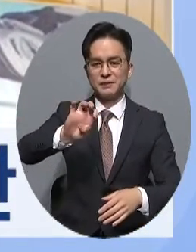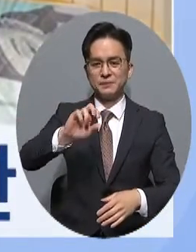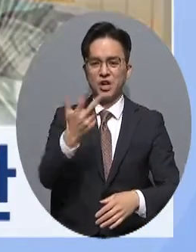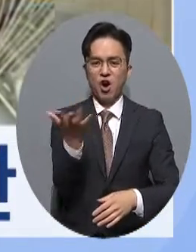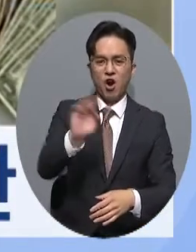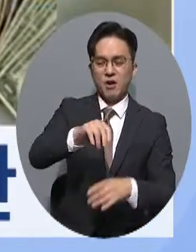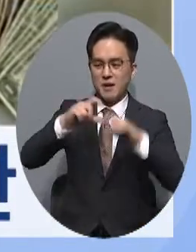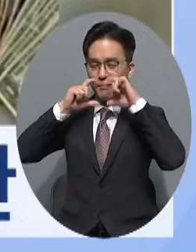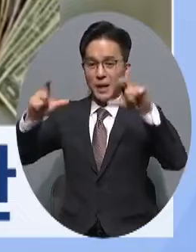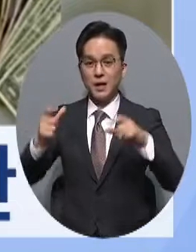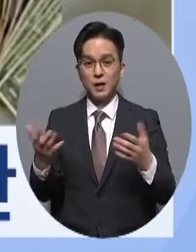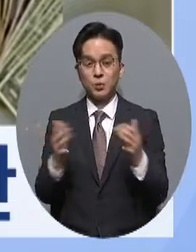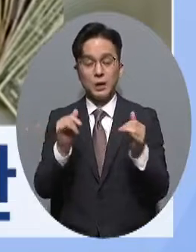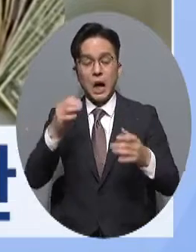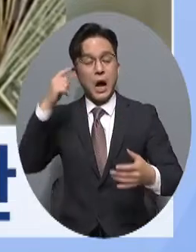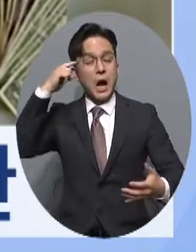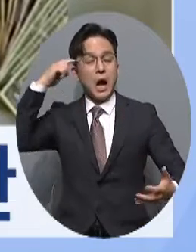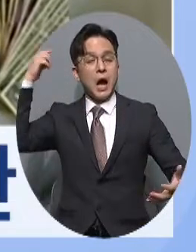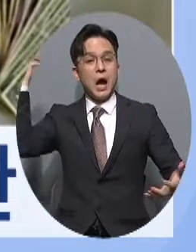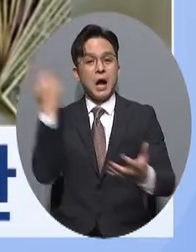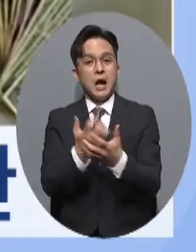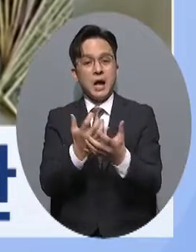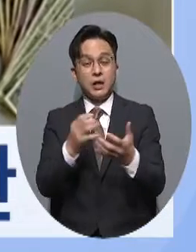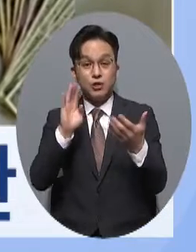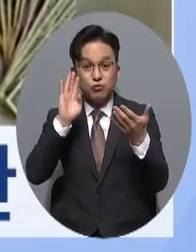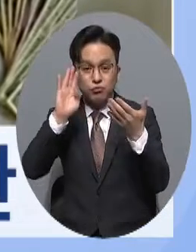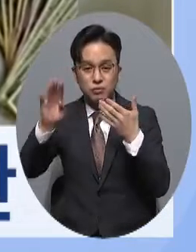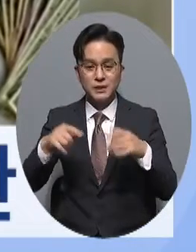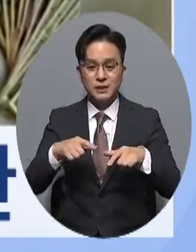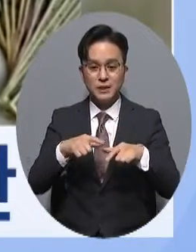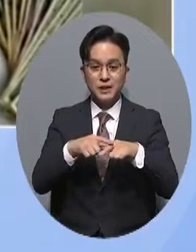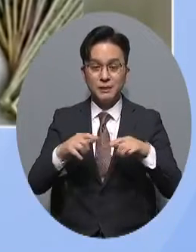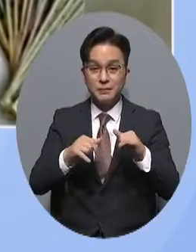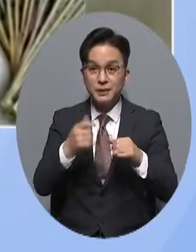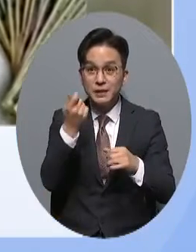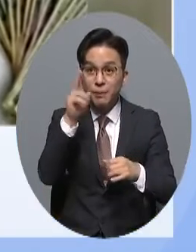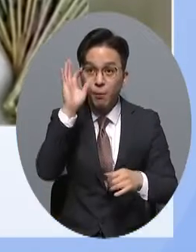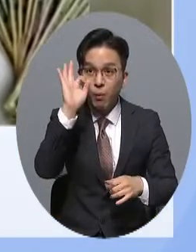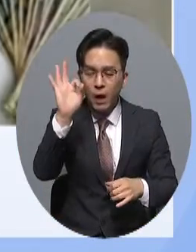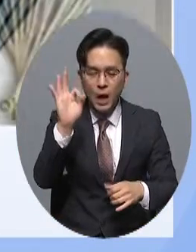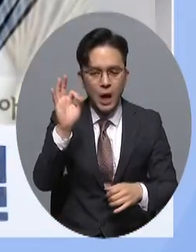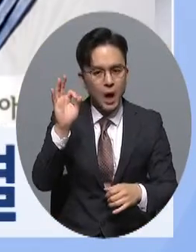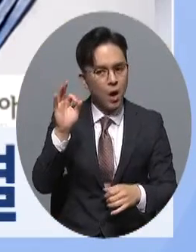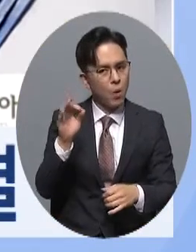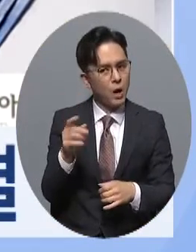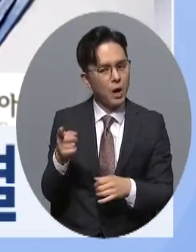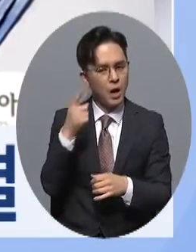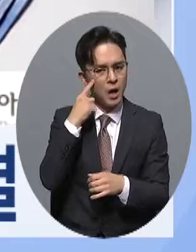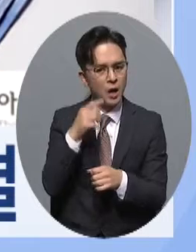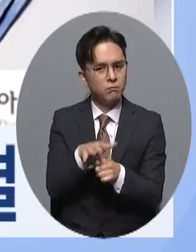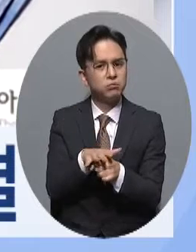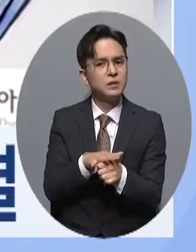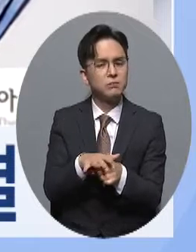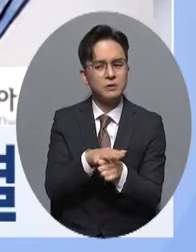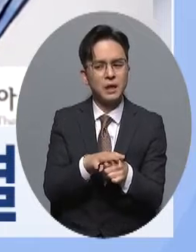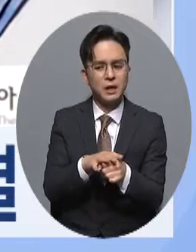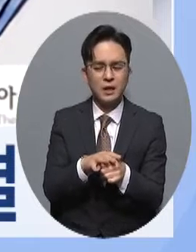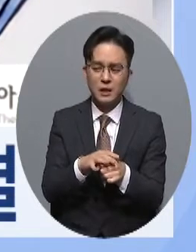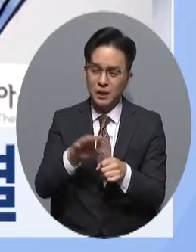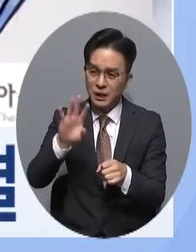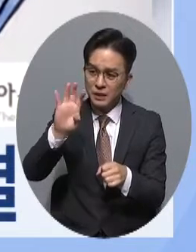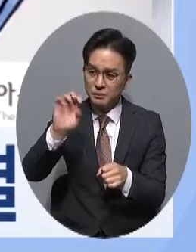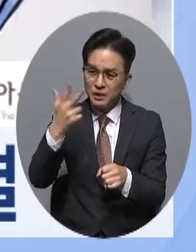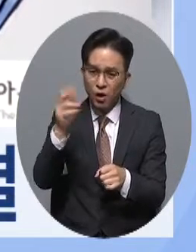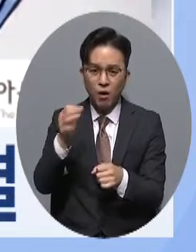그때에 이제 그 노조를 응원한다는 그래서 돈을 보내면서 노란 봉투에다가 돈을 담아서 했고 그것이 이제 상당히